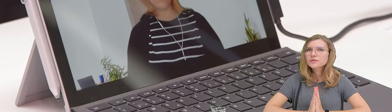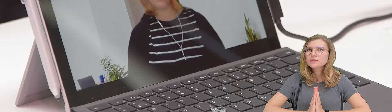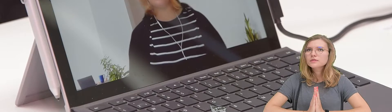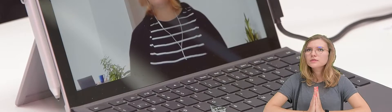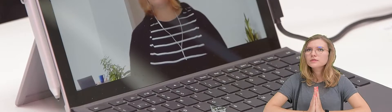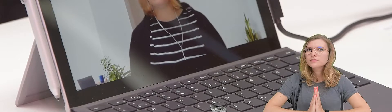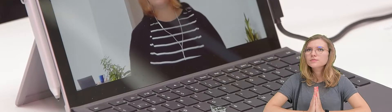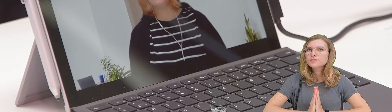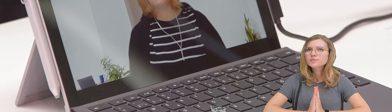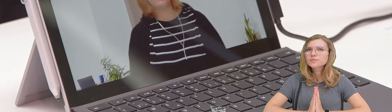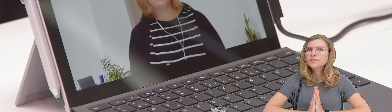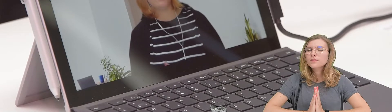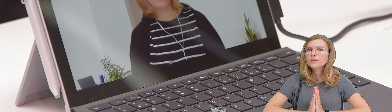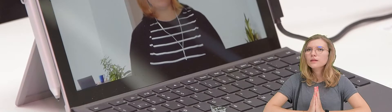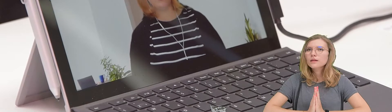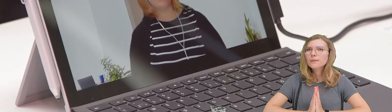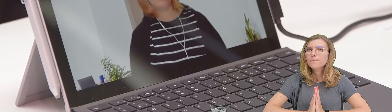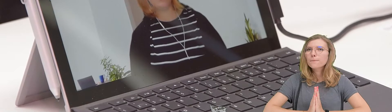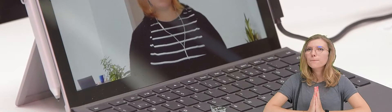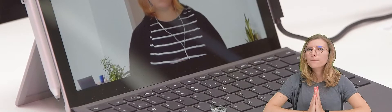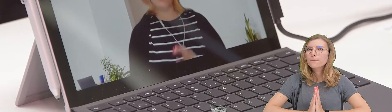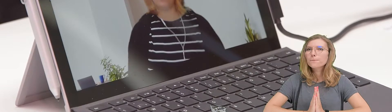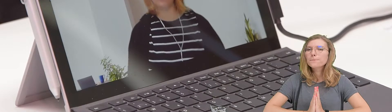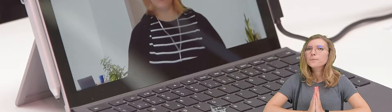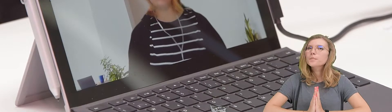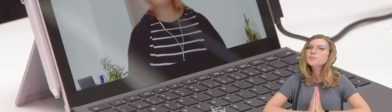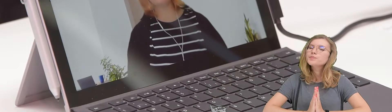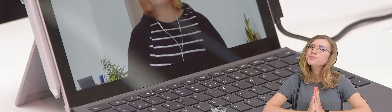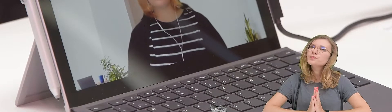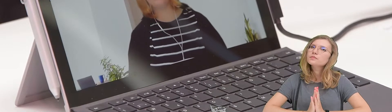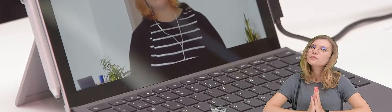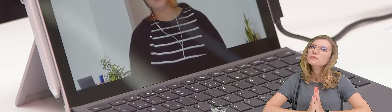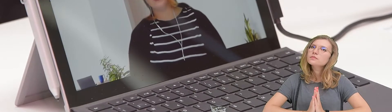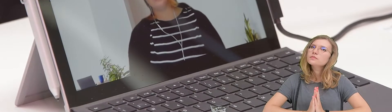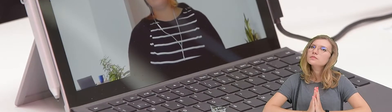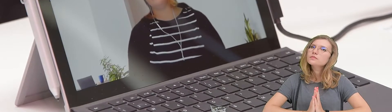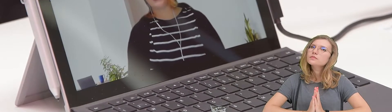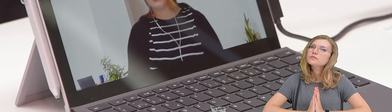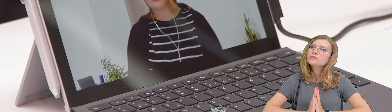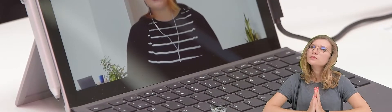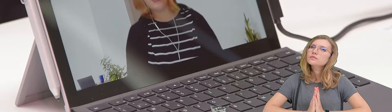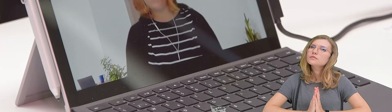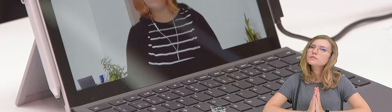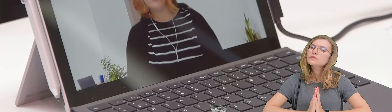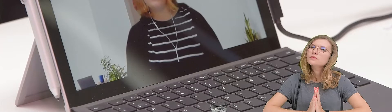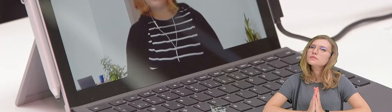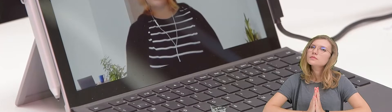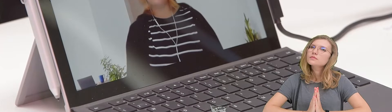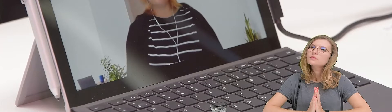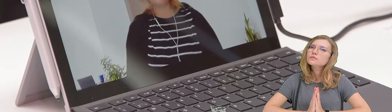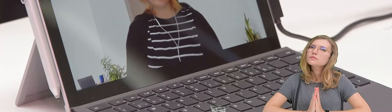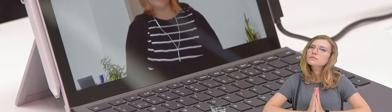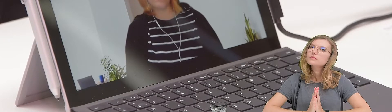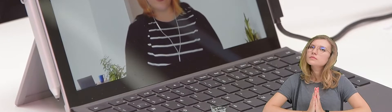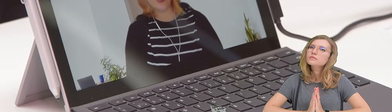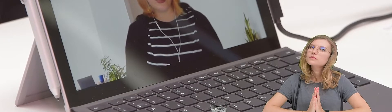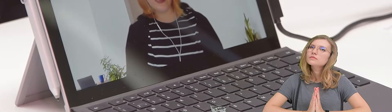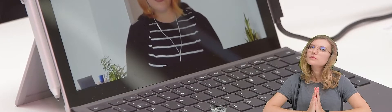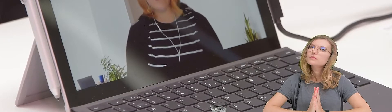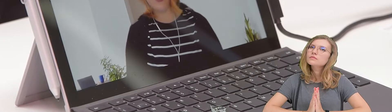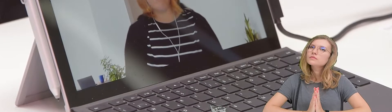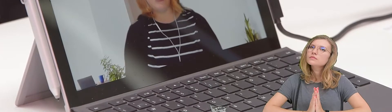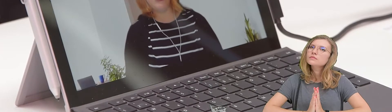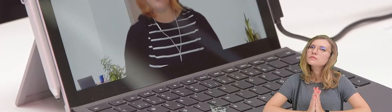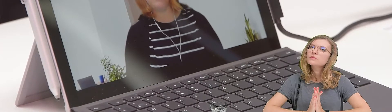umgekehrt. Also das Lernszenario kann nämlich auch andersrum aufgezogen werden. Da geht es darum, dass eine bestehende